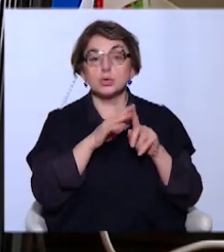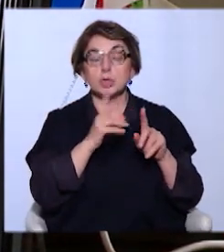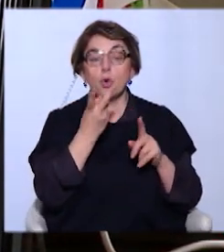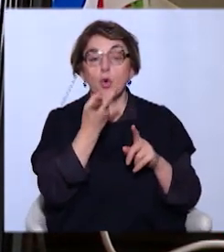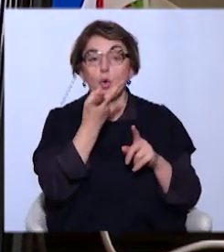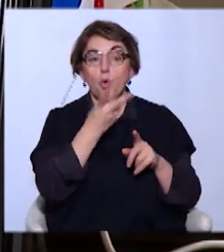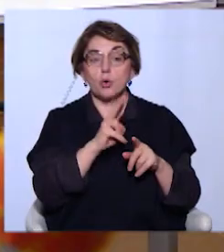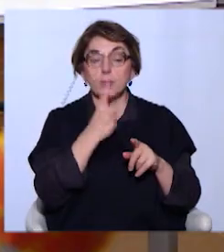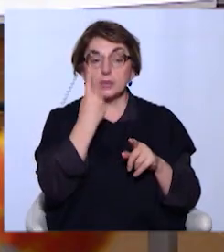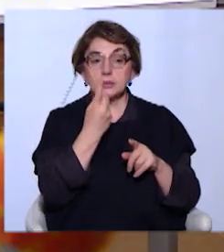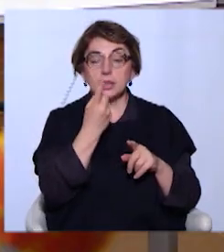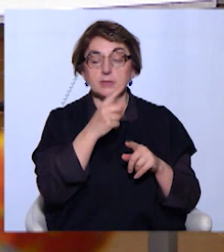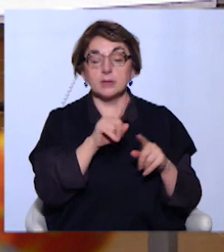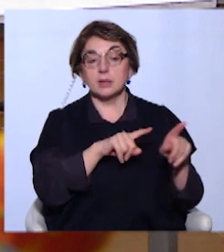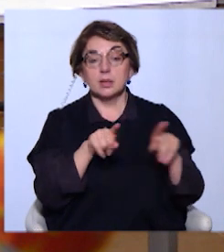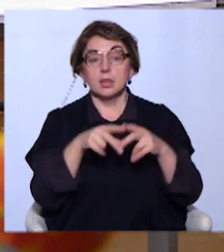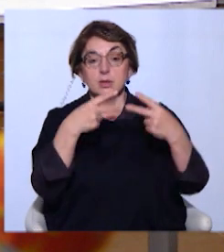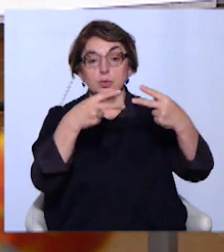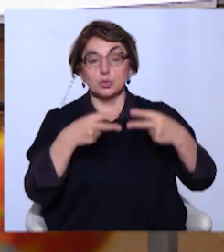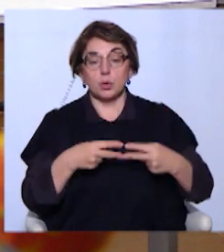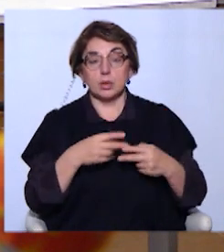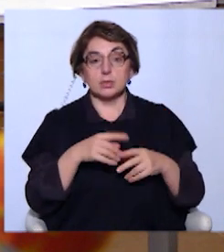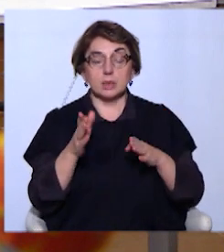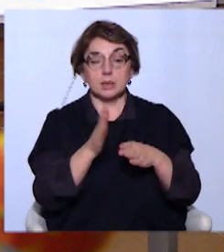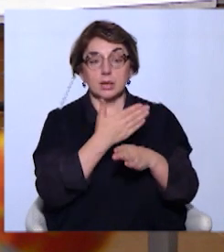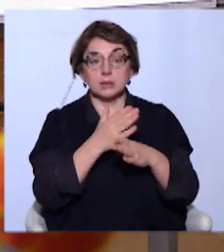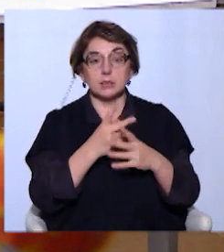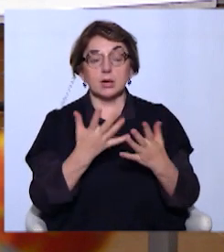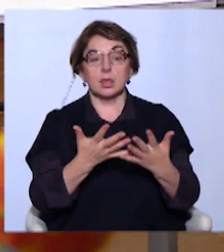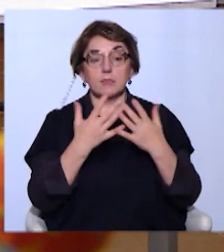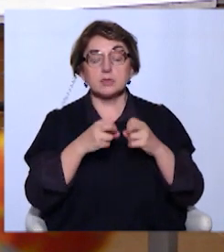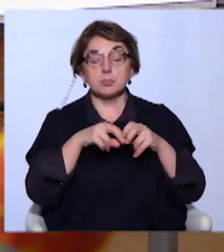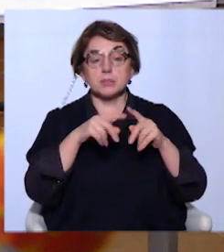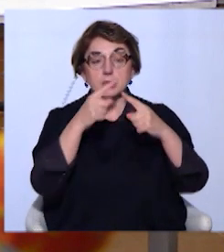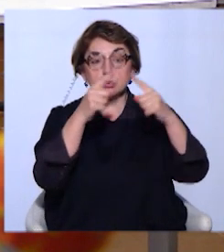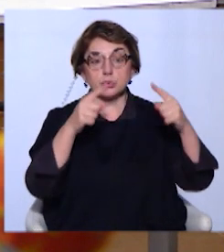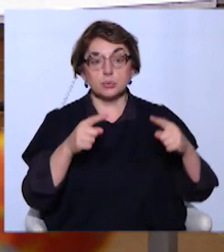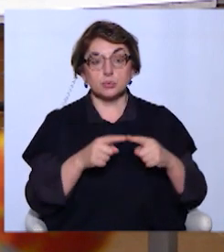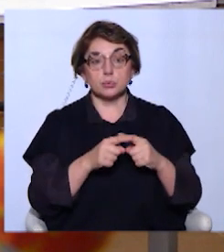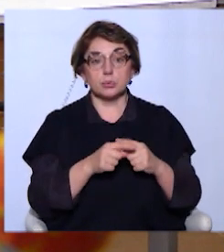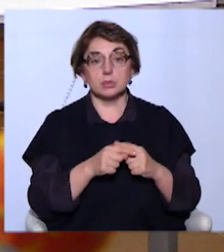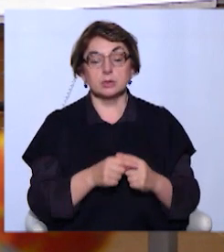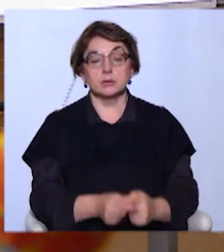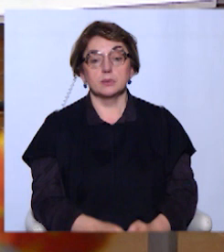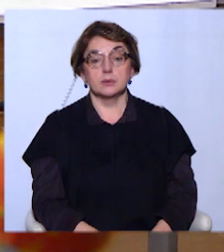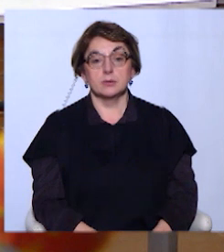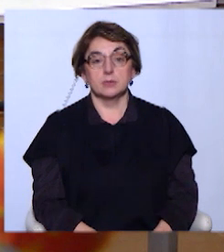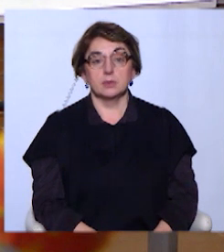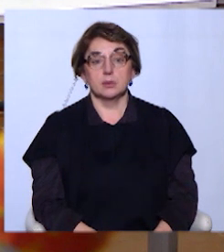ასევე აღვნიშნავ, რომ ზოგჯერ, რადგან ეს ორმაგი და ერთმაგი ბმები თანაბრად არის გადანაწილებული, შეიძლება გამოვსახოთ სტრუქტურულად